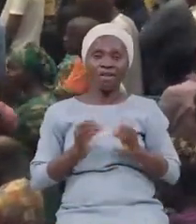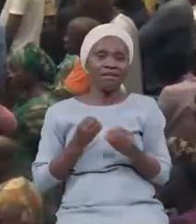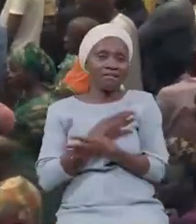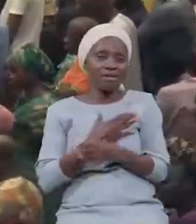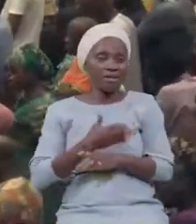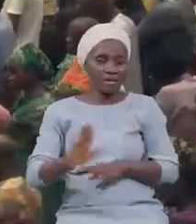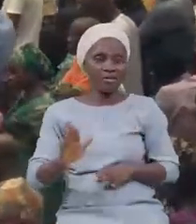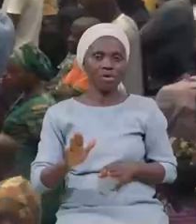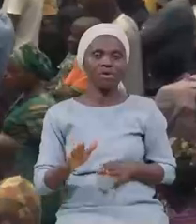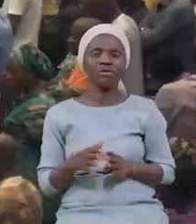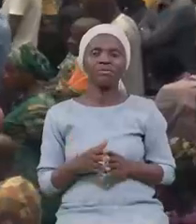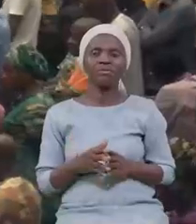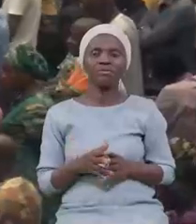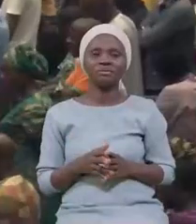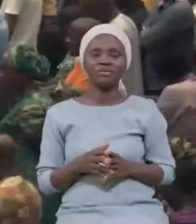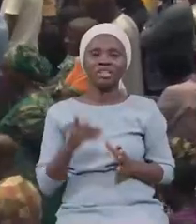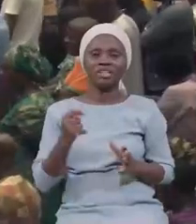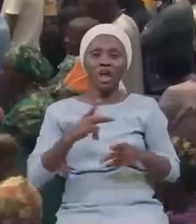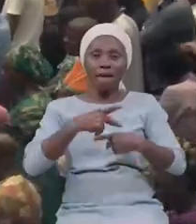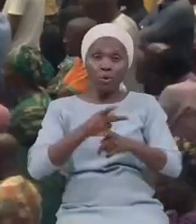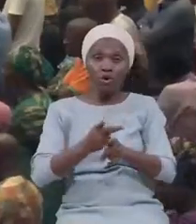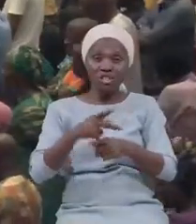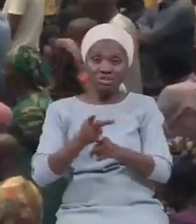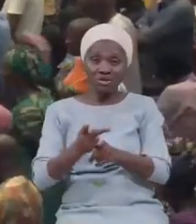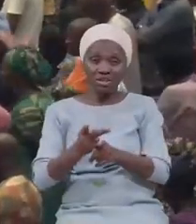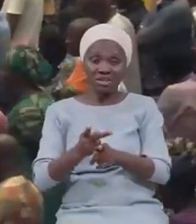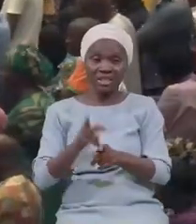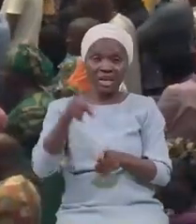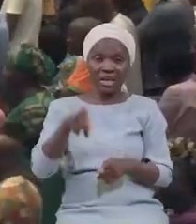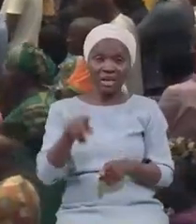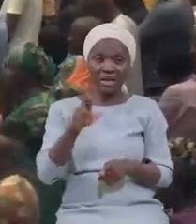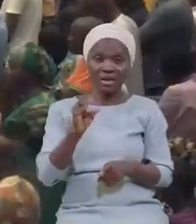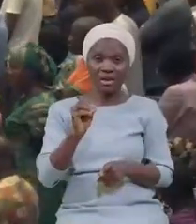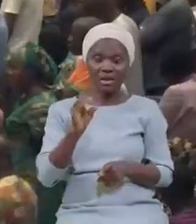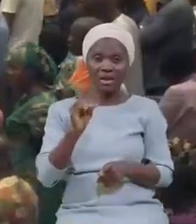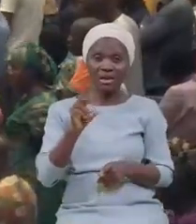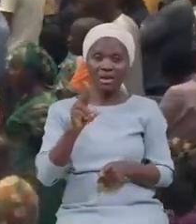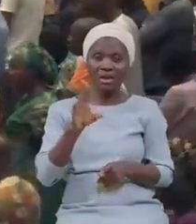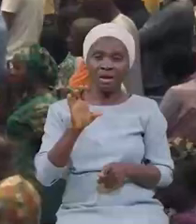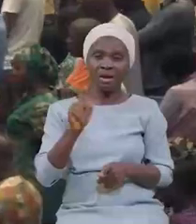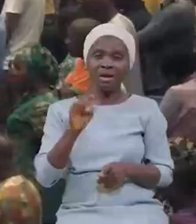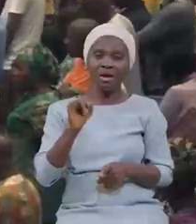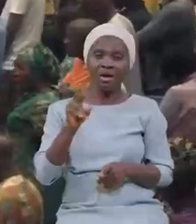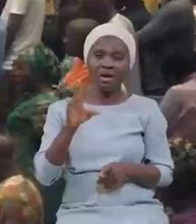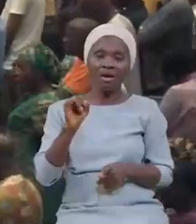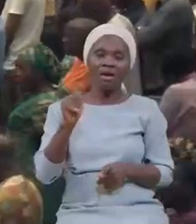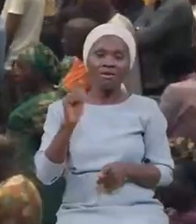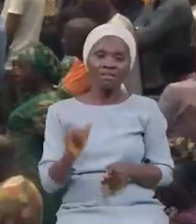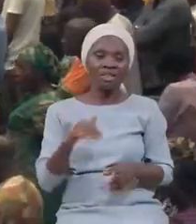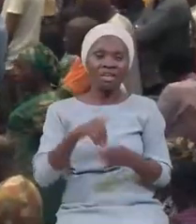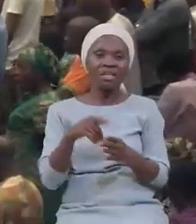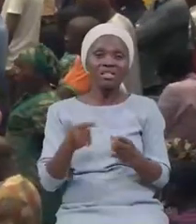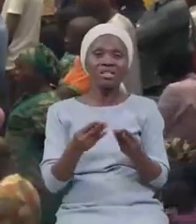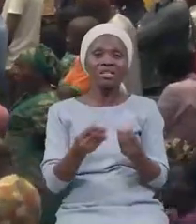Il y aura la longévité, il y aura la productivité. C'est la productivité qui amènera